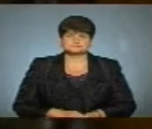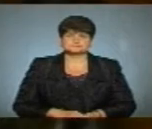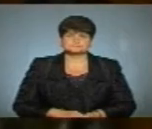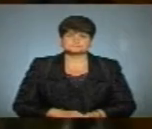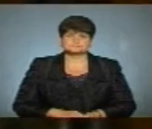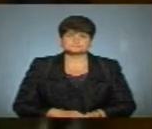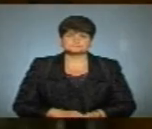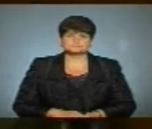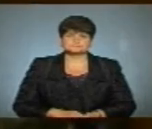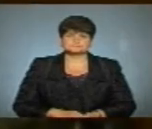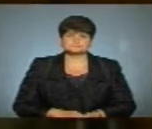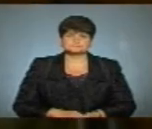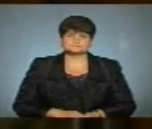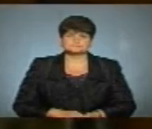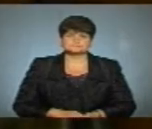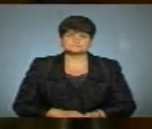Служба є служба.